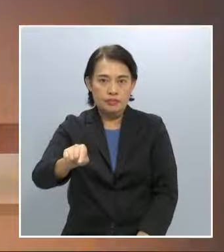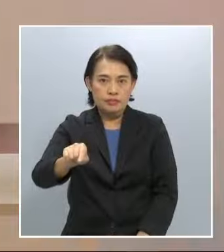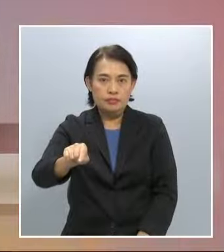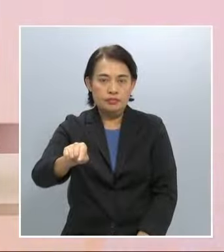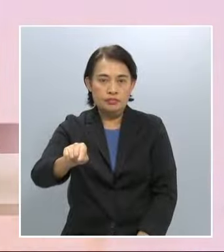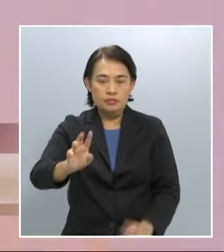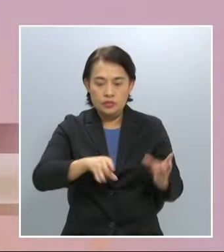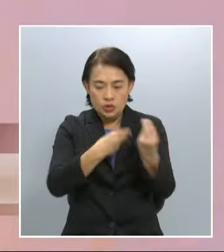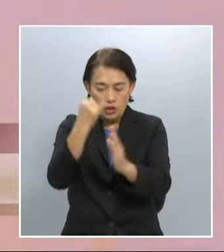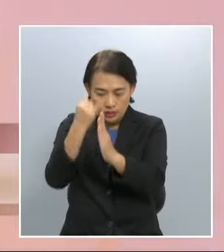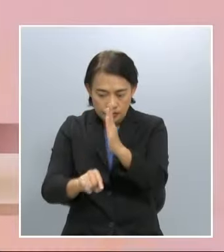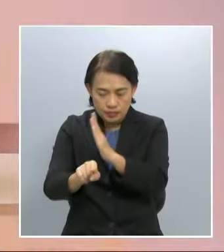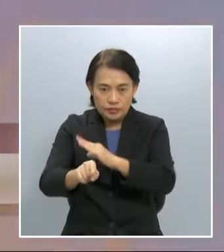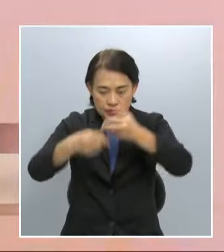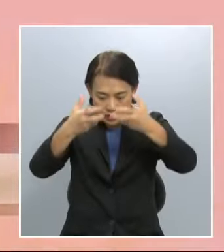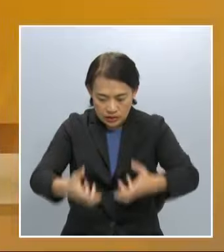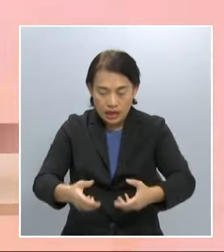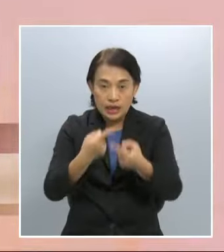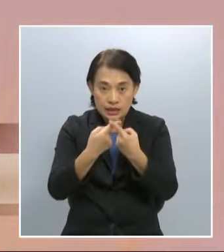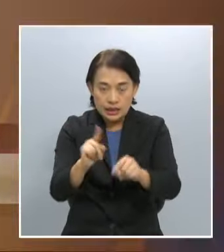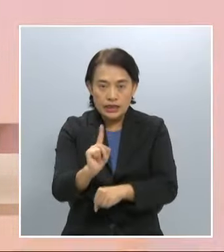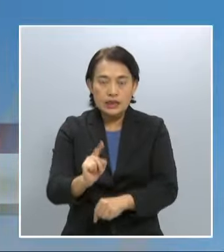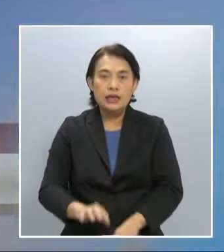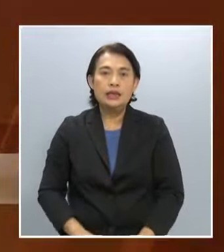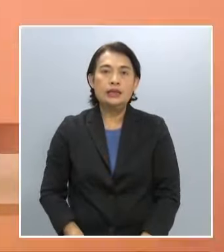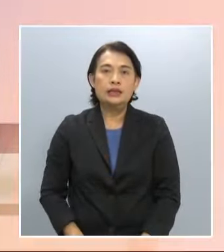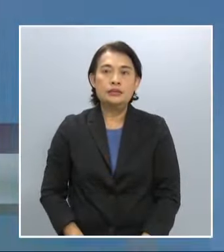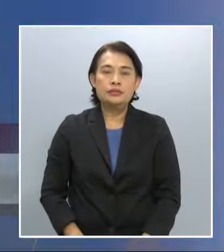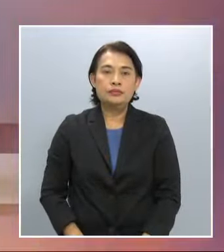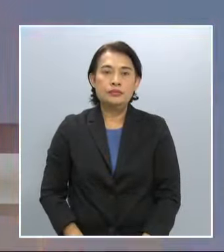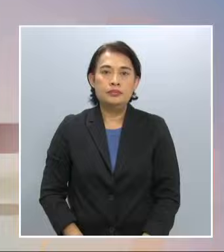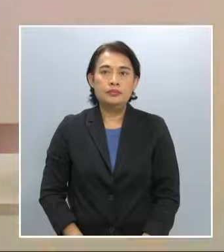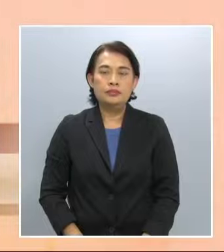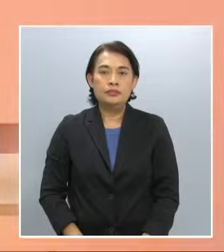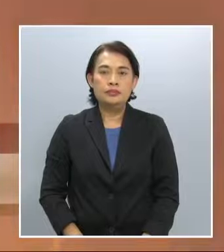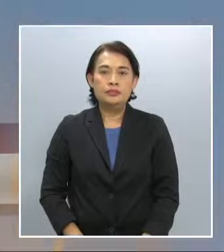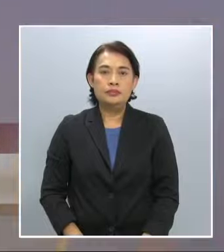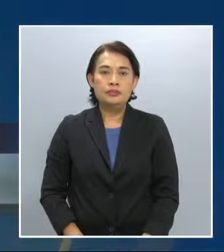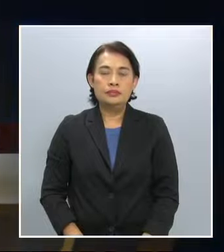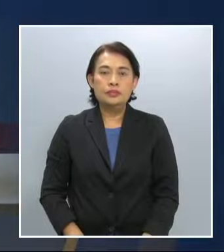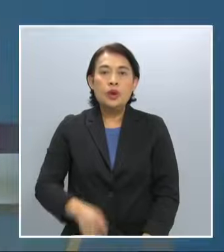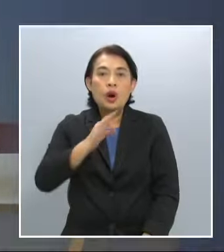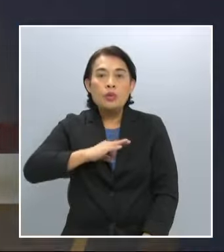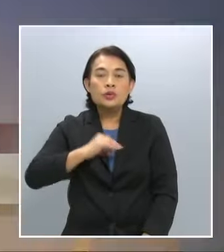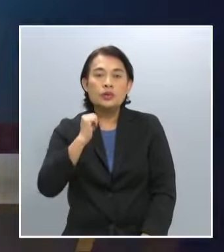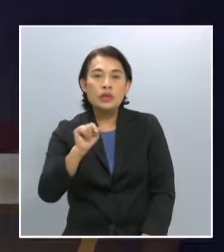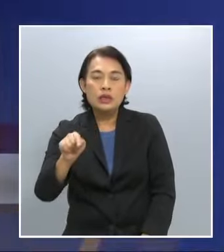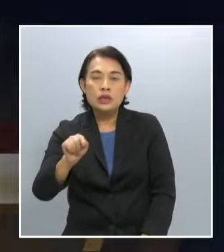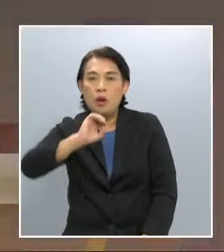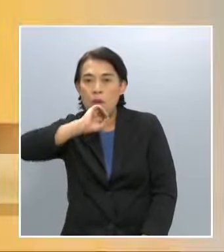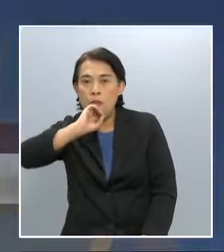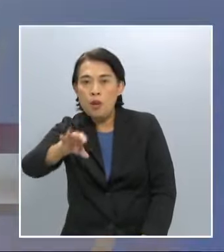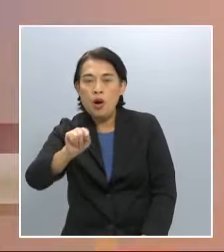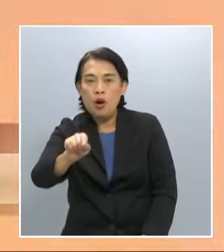ดแต่ปรากฏว่าเรื่องมันพลิกตรงที่ คือหลังจากผู้เสียหายอาการดีขึ้นนะคะเขาไปแจ้งความดำเนิน